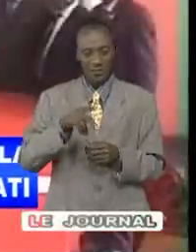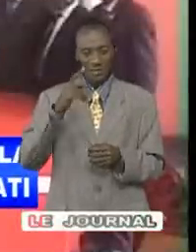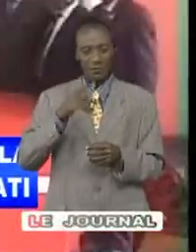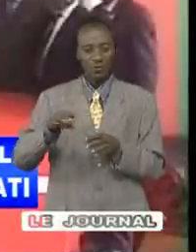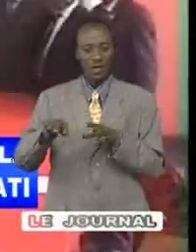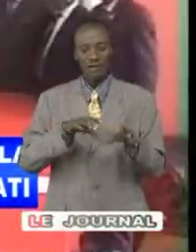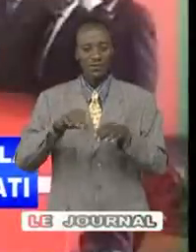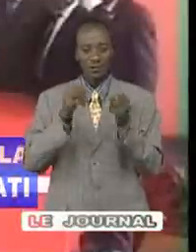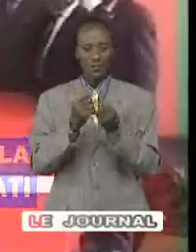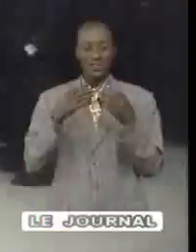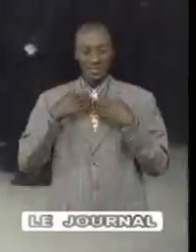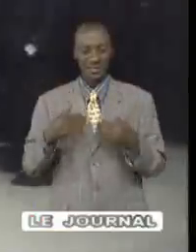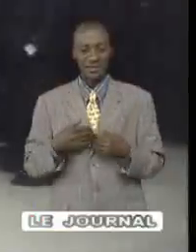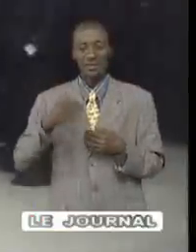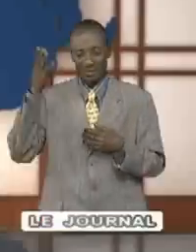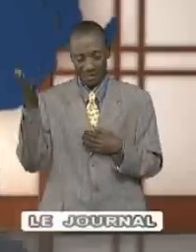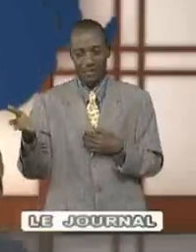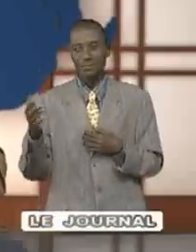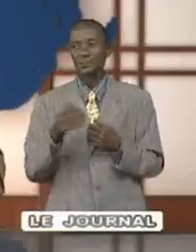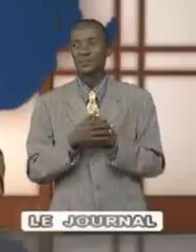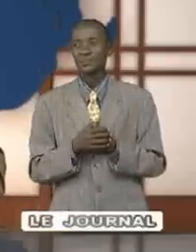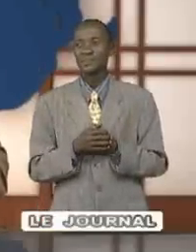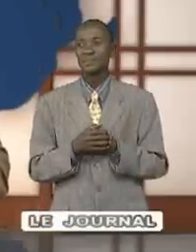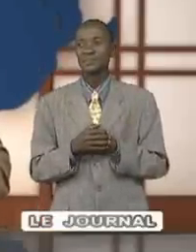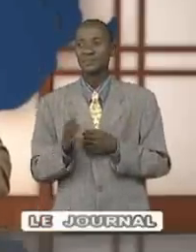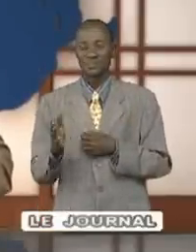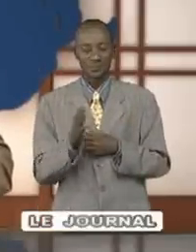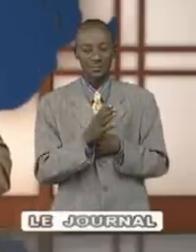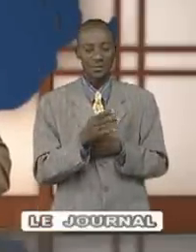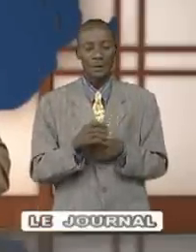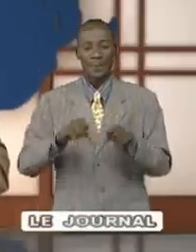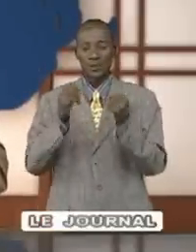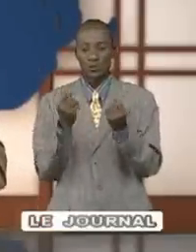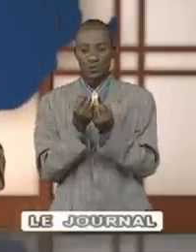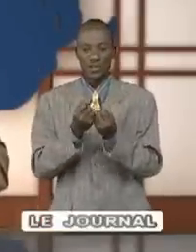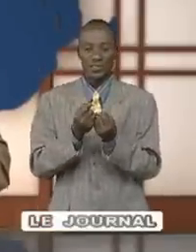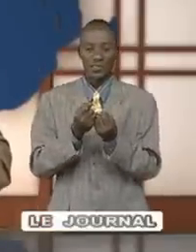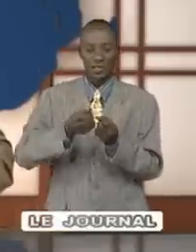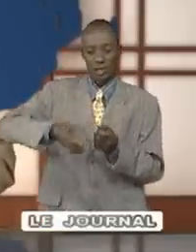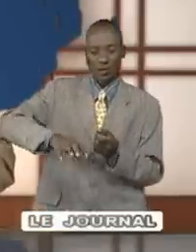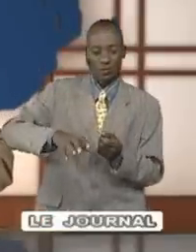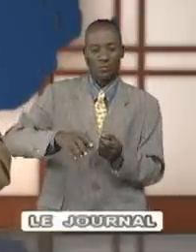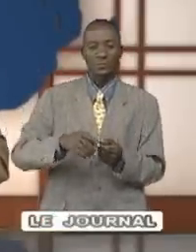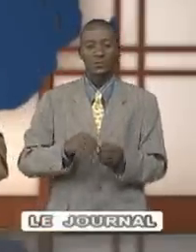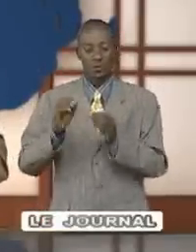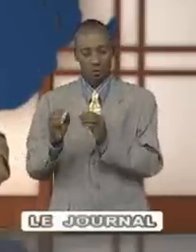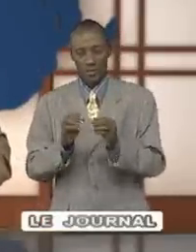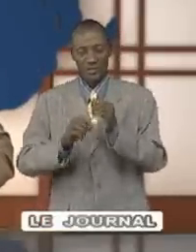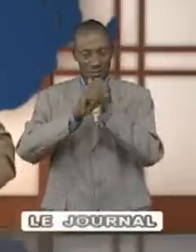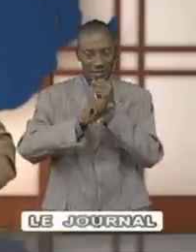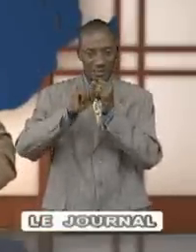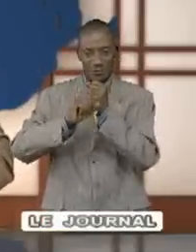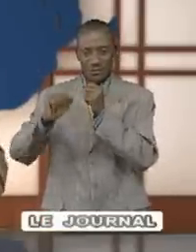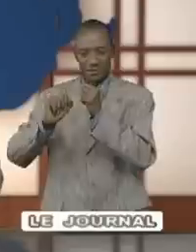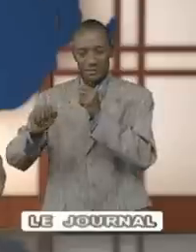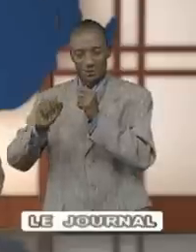sociales et santé du Katanga. La Régie des Arts a organisé dernièrement une journée d'information et de sensibilisation sur les différents partenariats